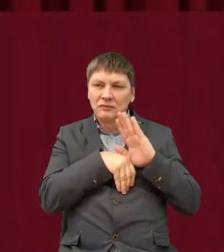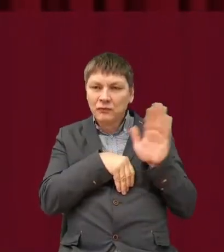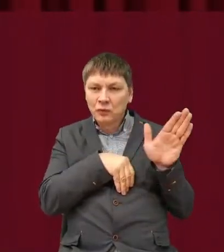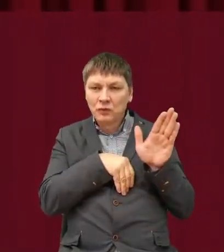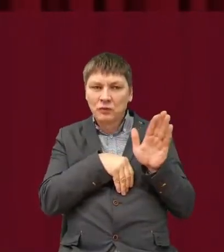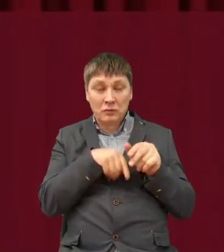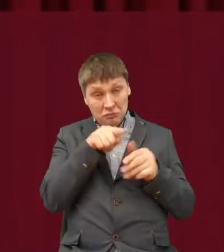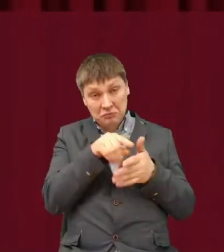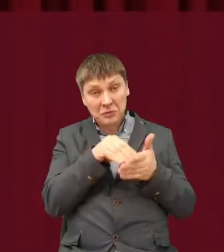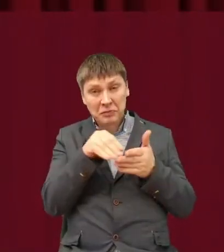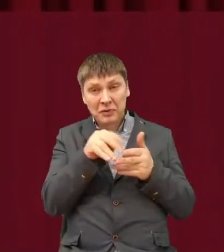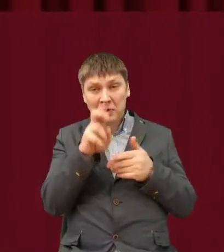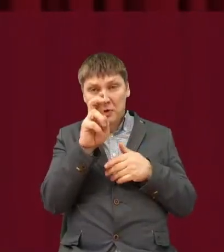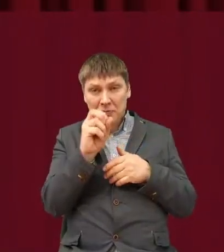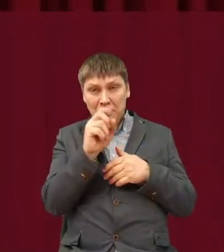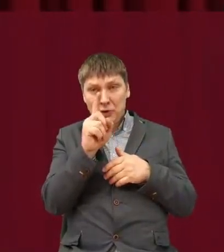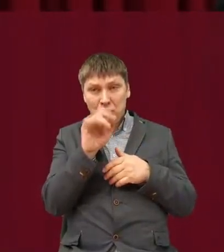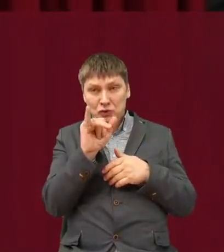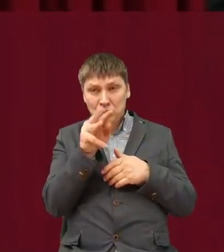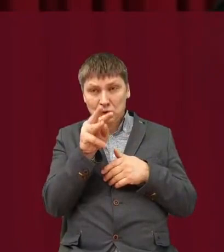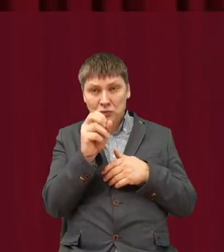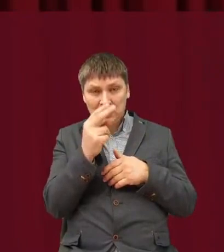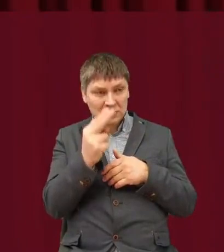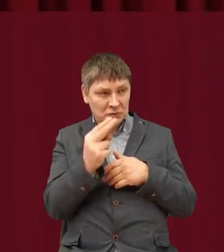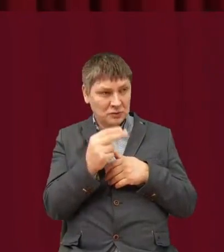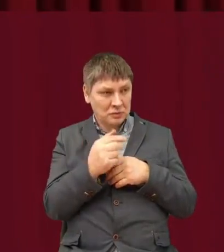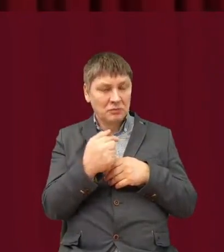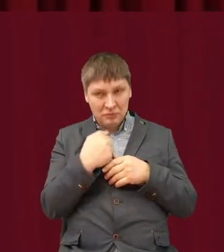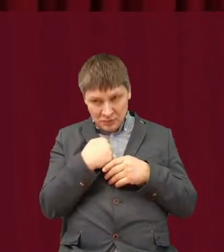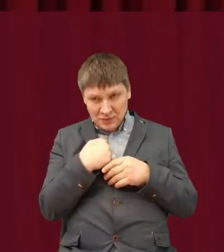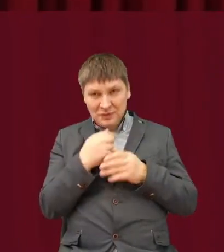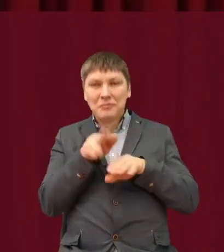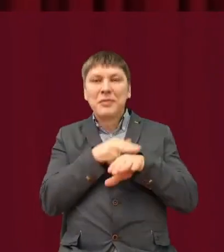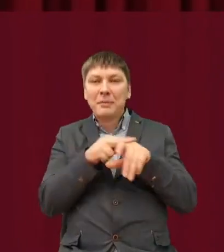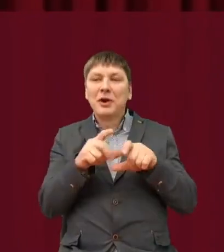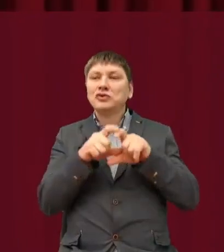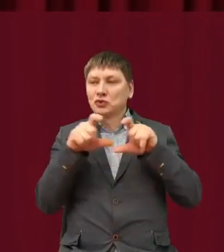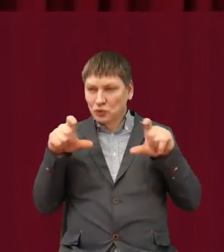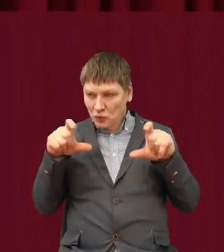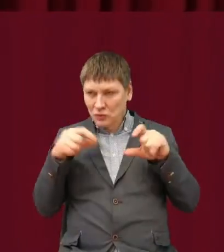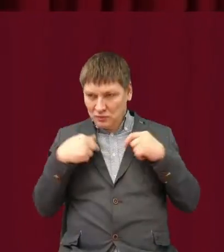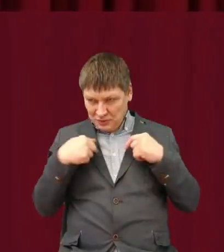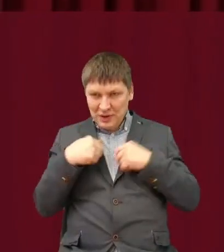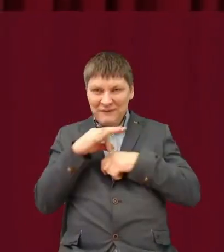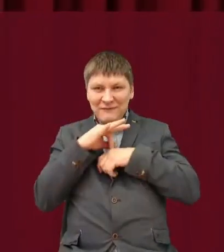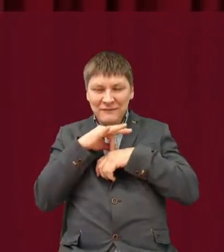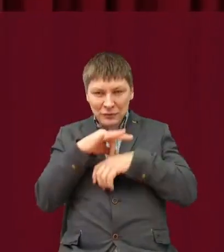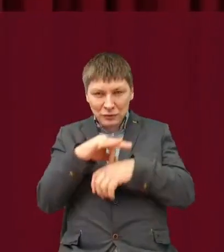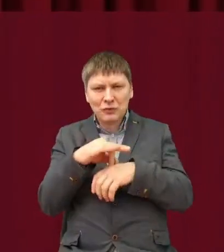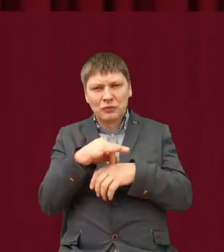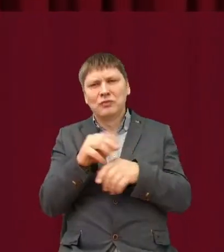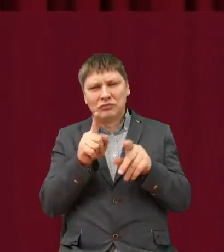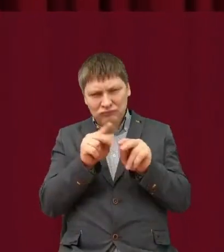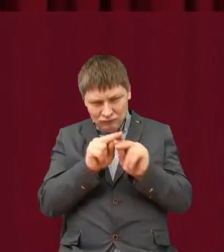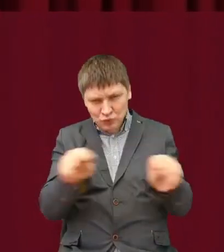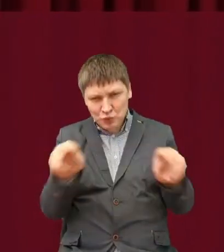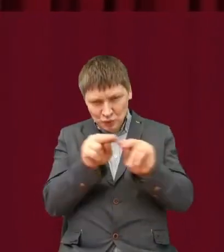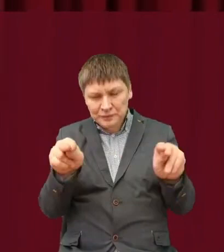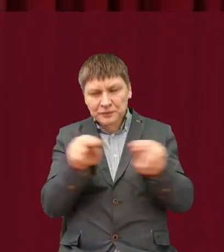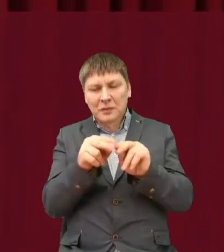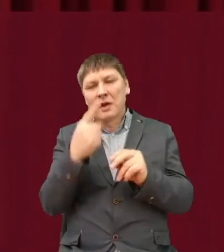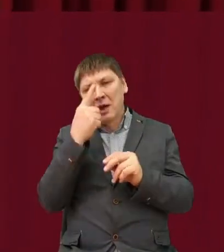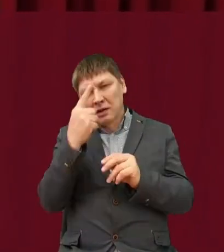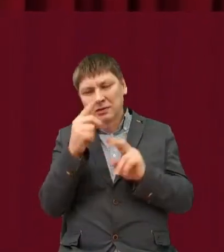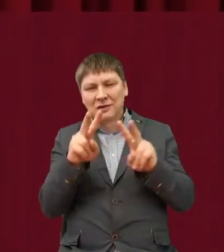в библейской школе у меня есть такая вот честь доверена вести некоторые лекции и одна из тем